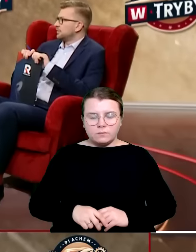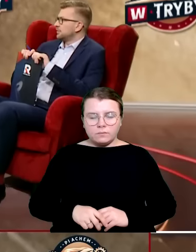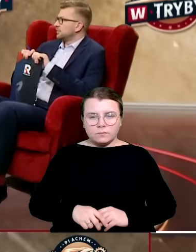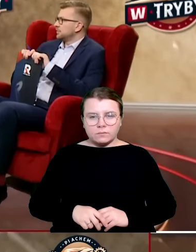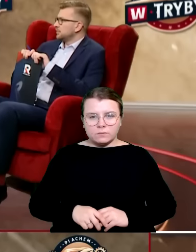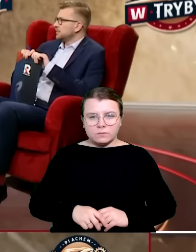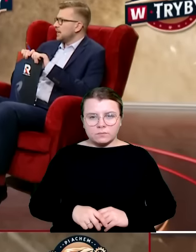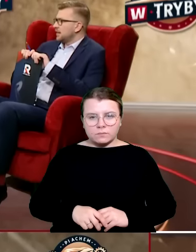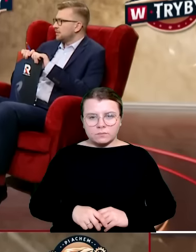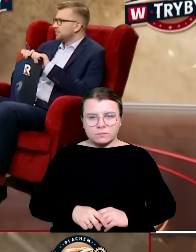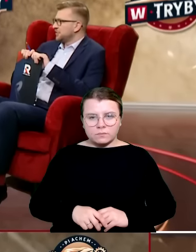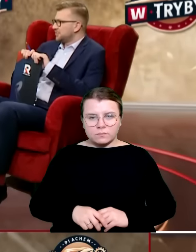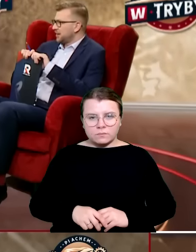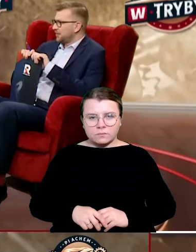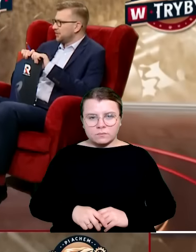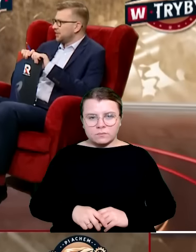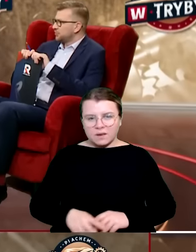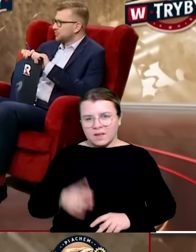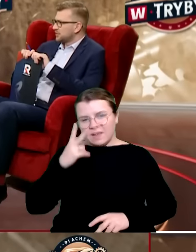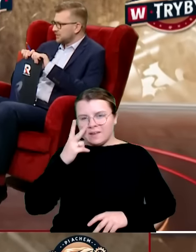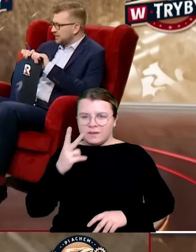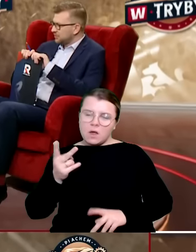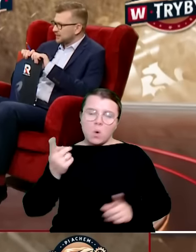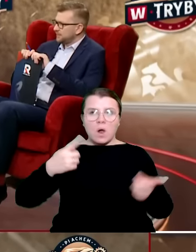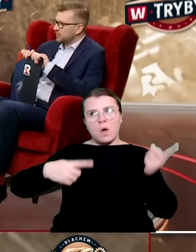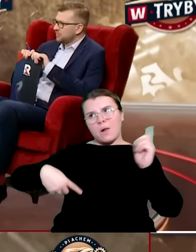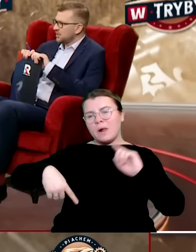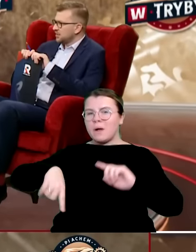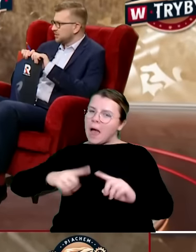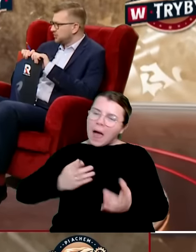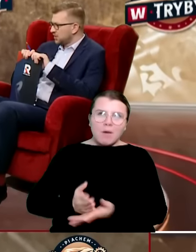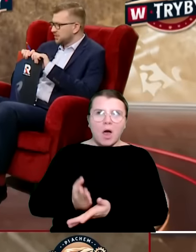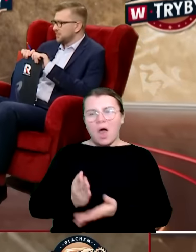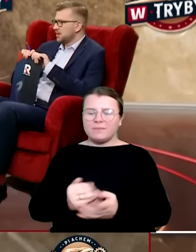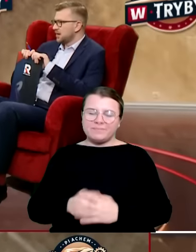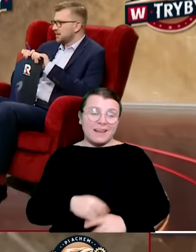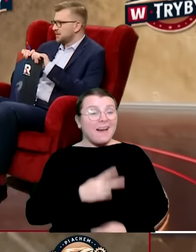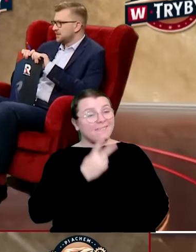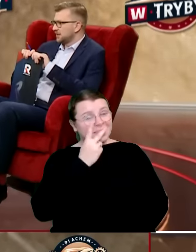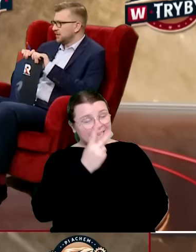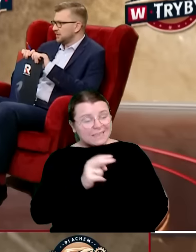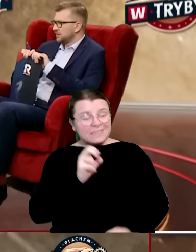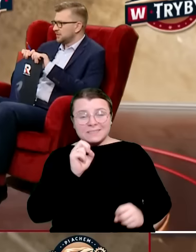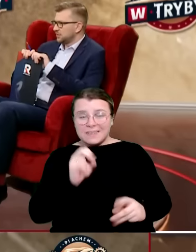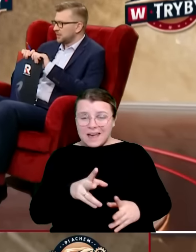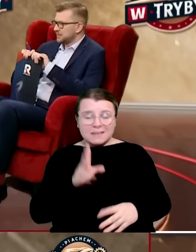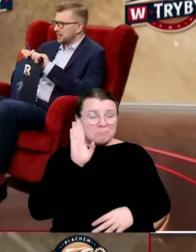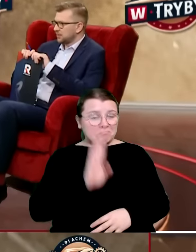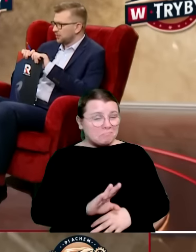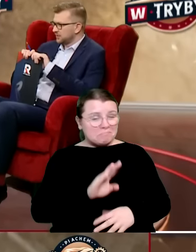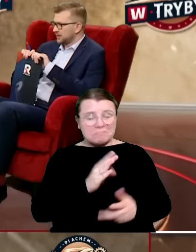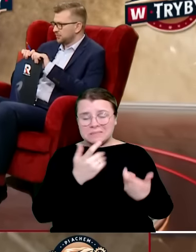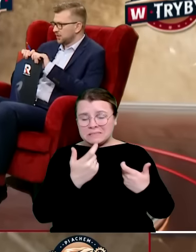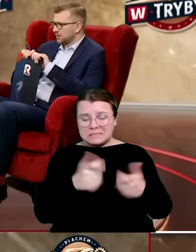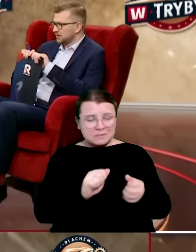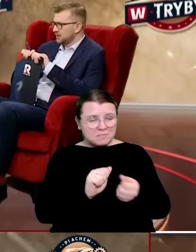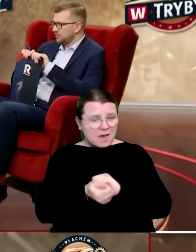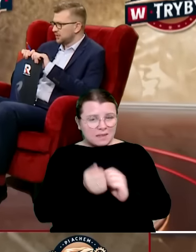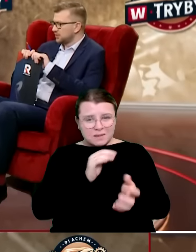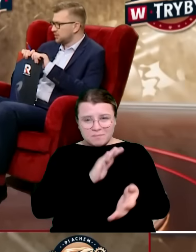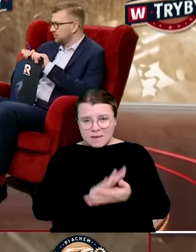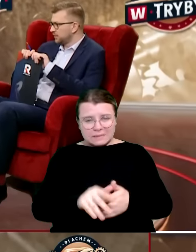Słońce Peru, król Bajeru. Nie, Miss Bajeru. Donald Tusk cały czas w formie, nic się nie zmienia, jest sytuacja konstans u